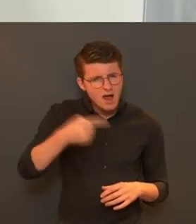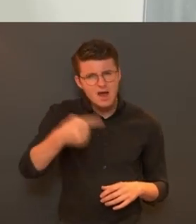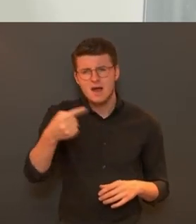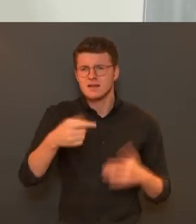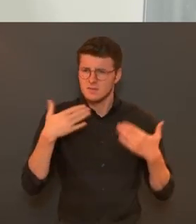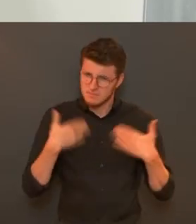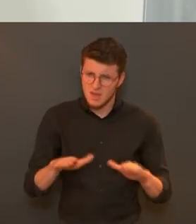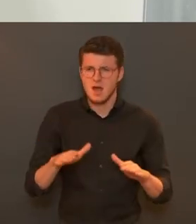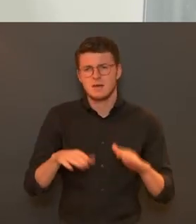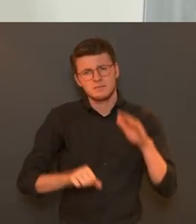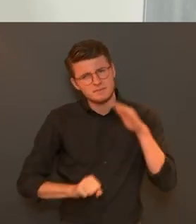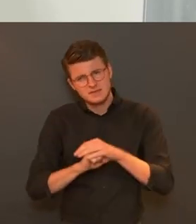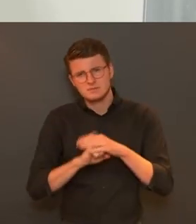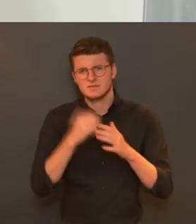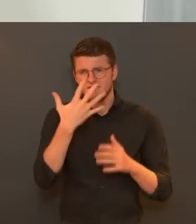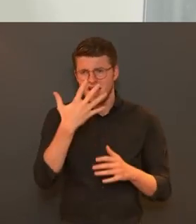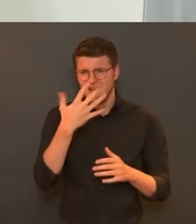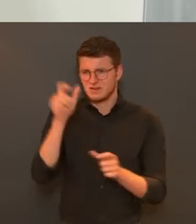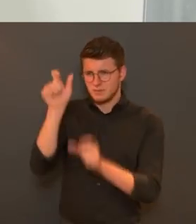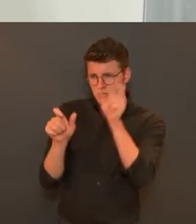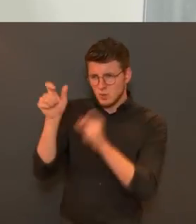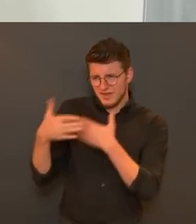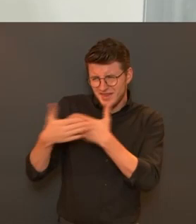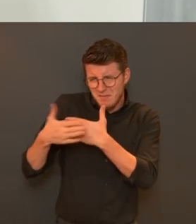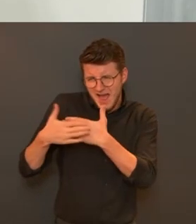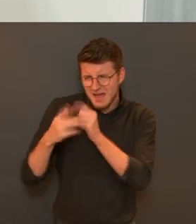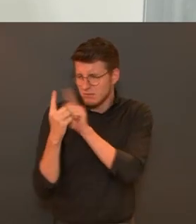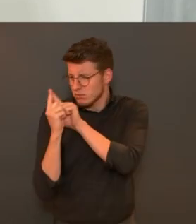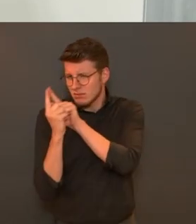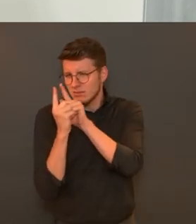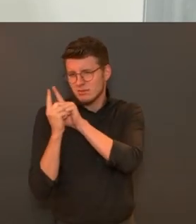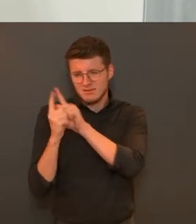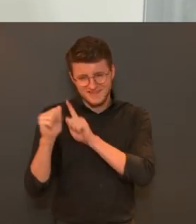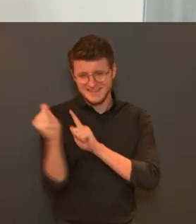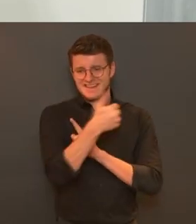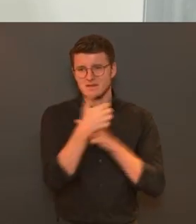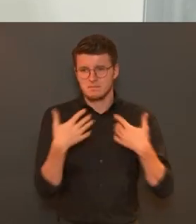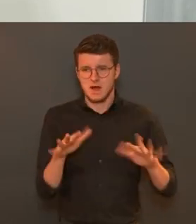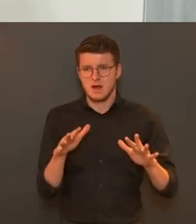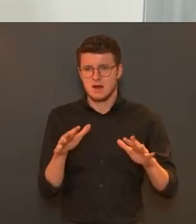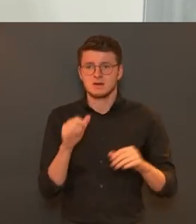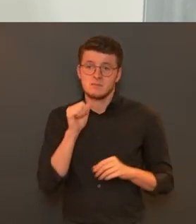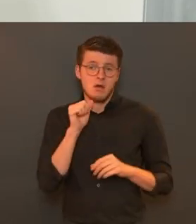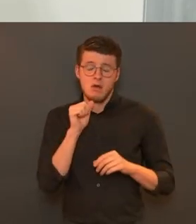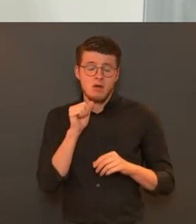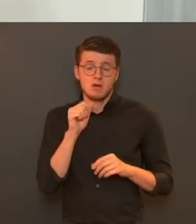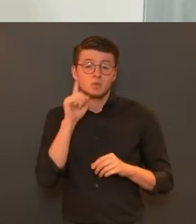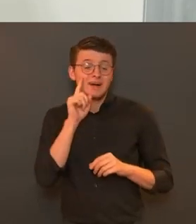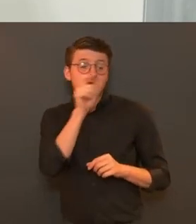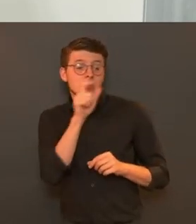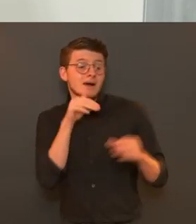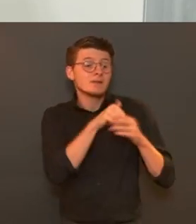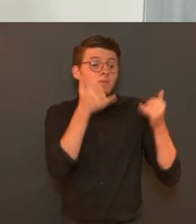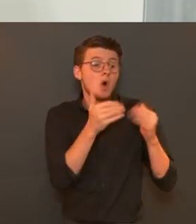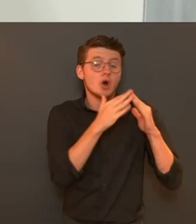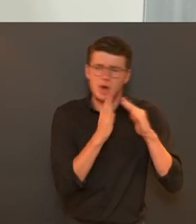d'avoir des contacts rapprochés avec 5 personnes maximum. 5 personnes en dehors des personnes qui